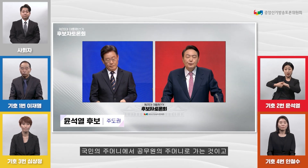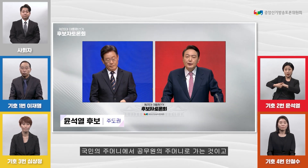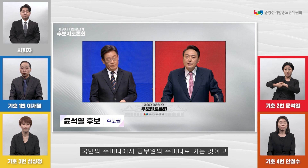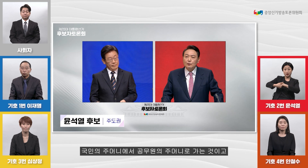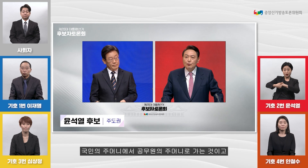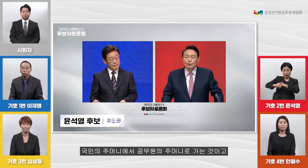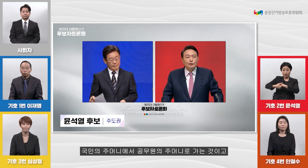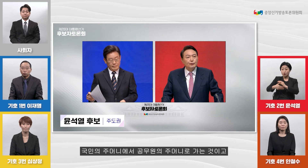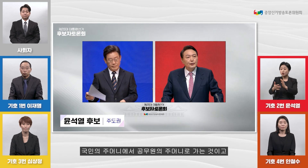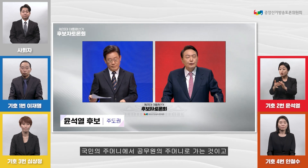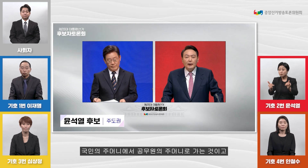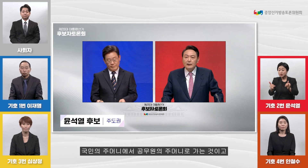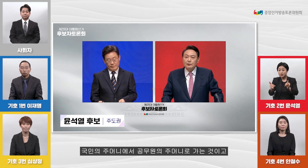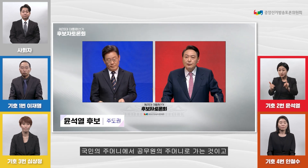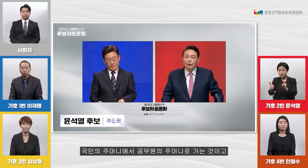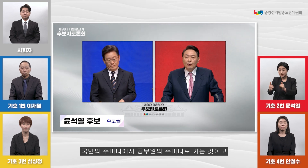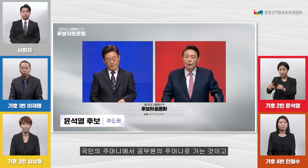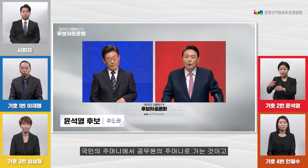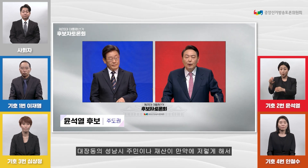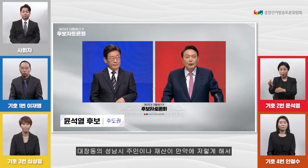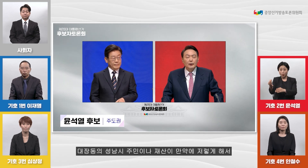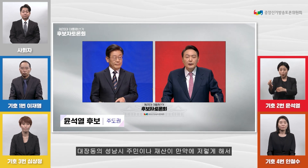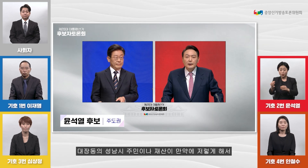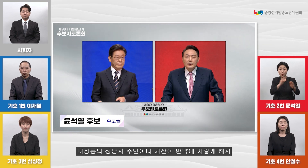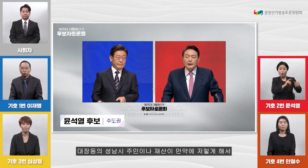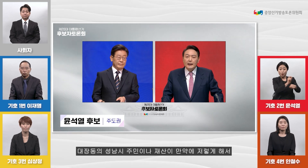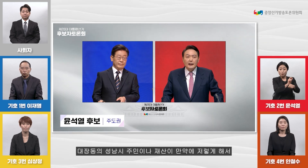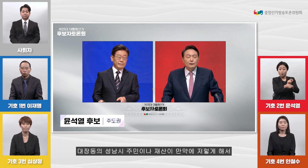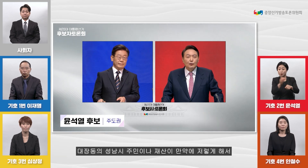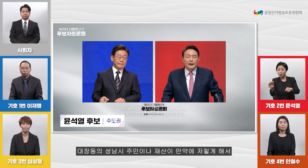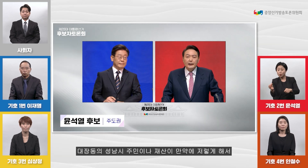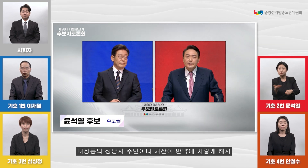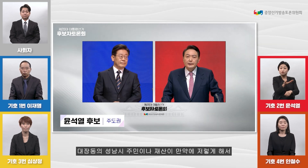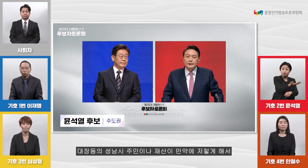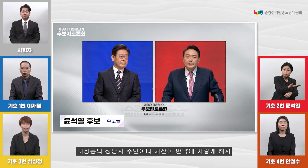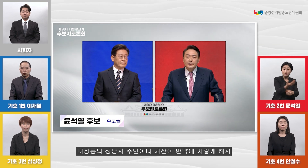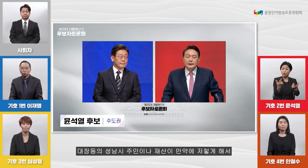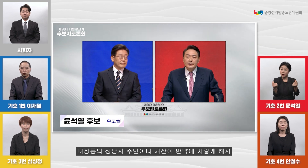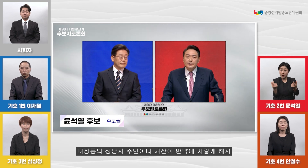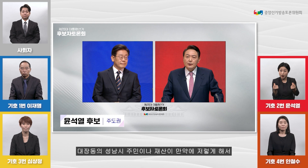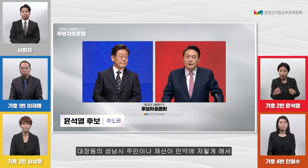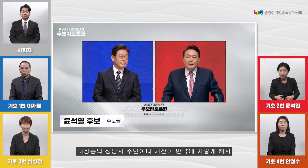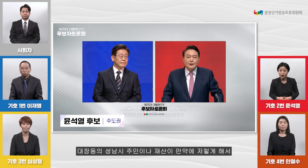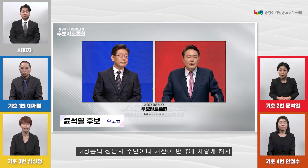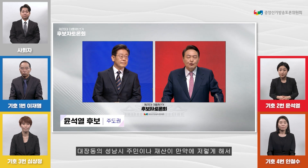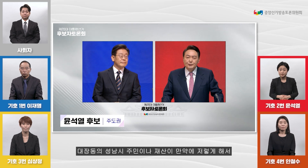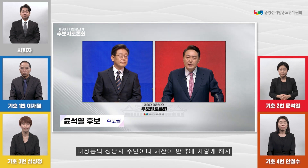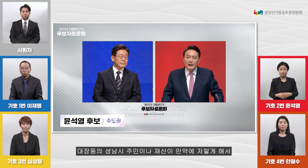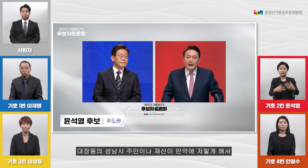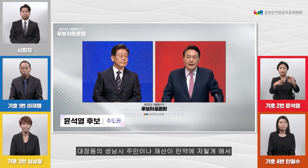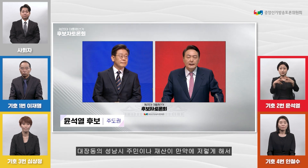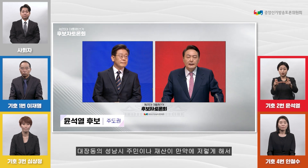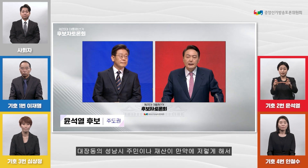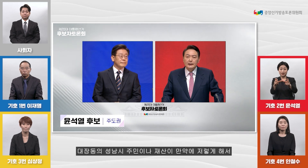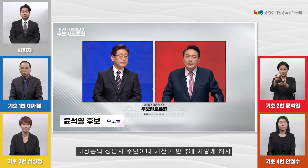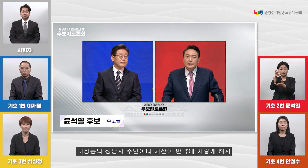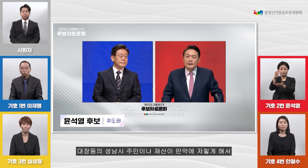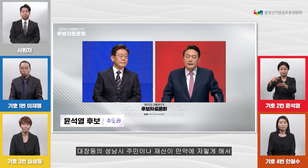국민의 주머니에서 공무원 주머니로 가는 것이고 대장동의 그 성남시